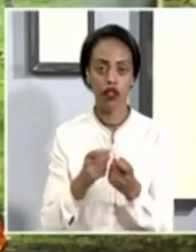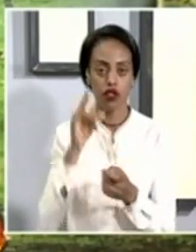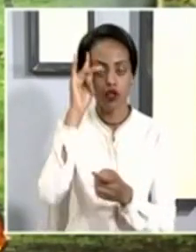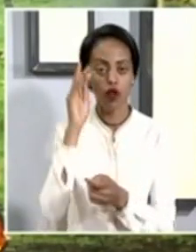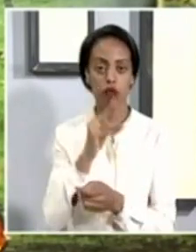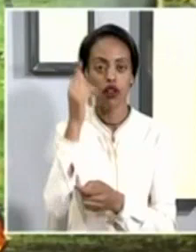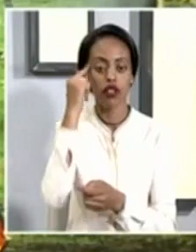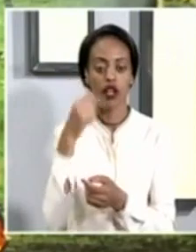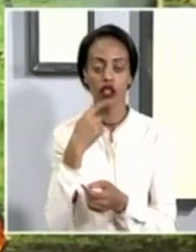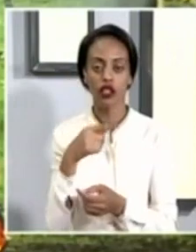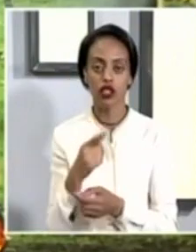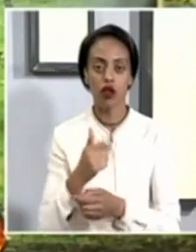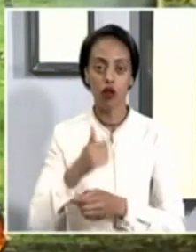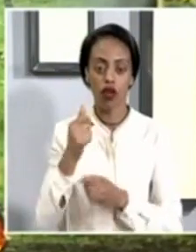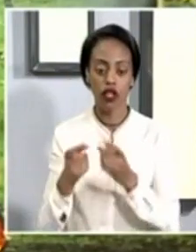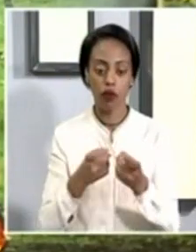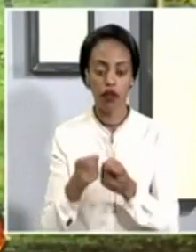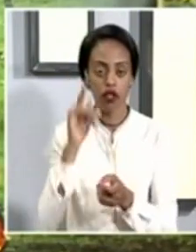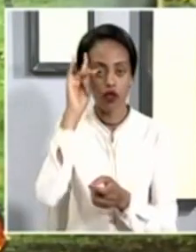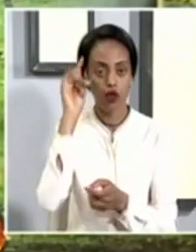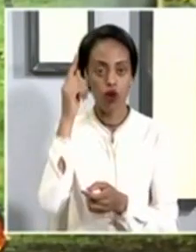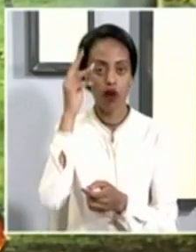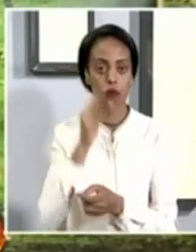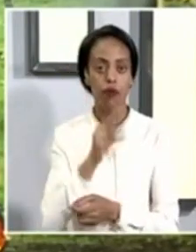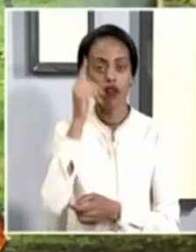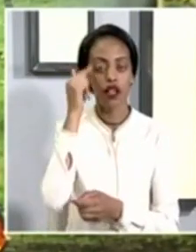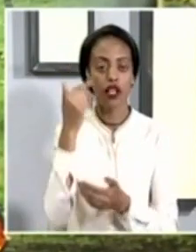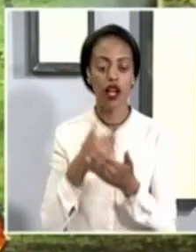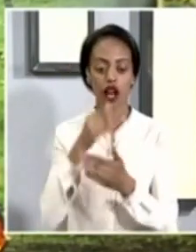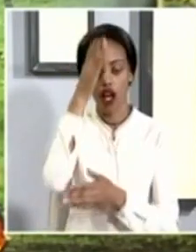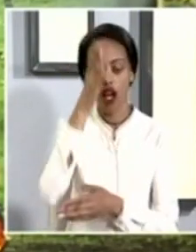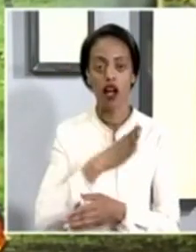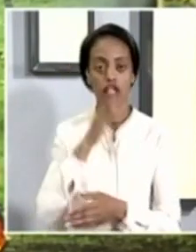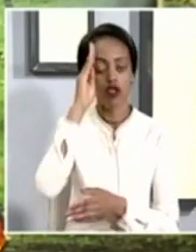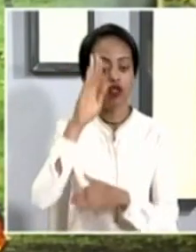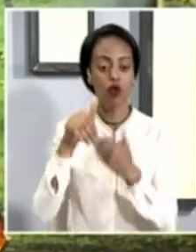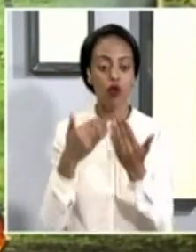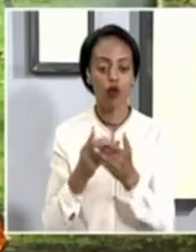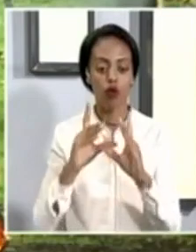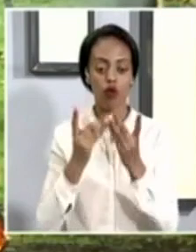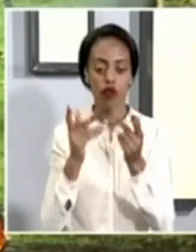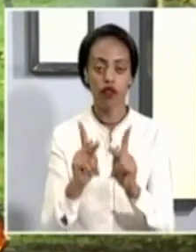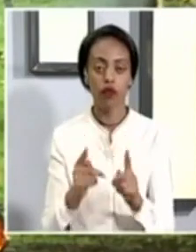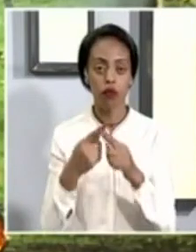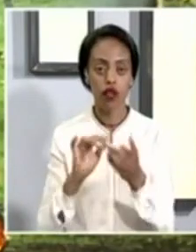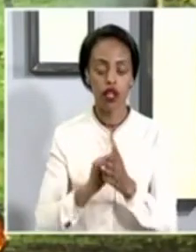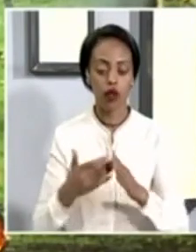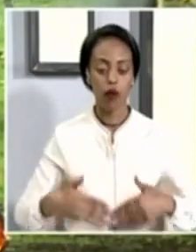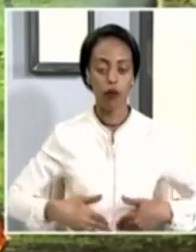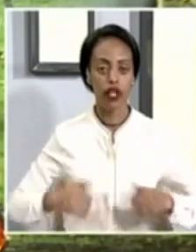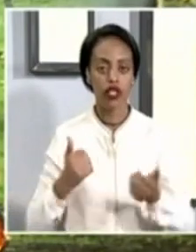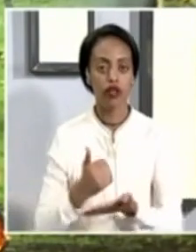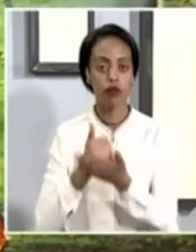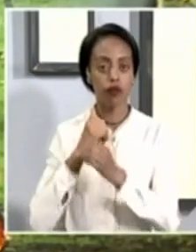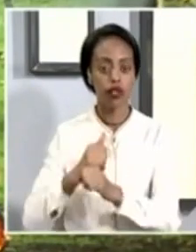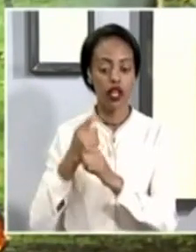ትግራይ ተዛሪቦም ዋና መሓዳሪ ዞባ ምብራቅ ትግራይ ኣይተ ሽሻይ መረሳ ኩሉ ክፋል ሕብረተሰብ ብፍላይ ድማ መናእሰይ ንምክልኻል እቲ